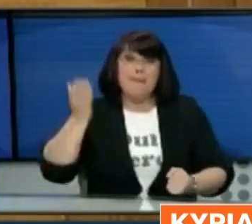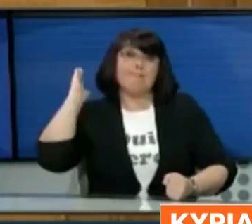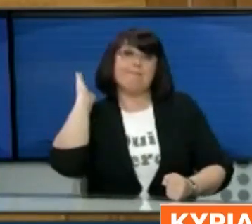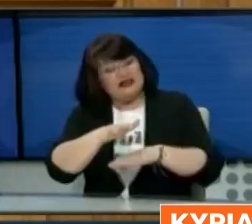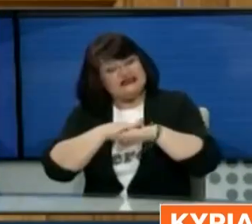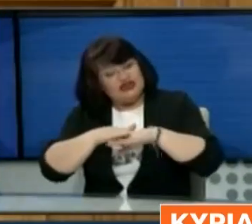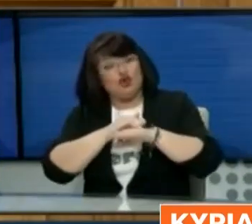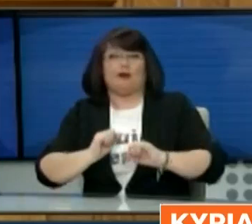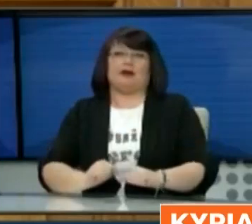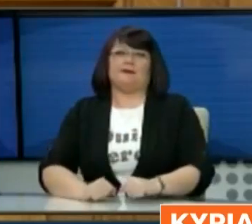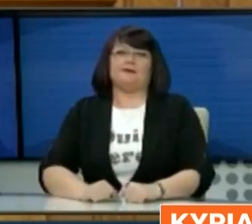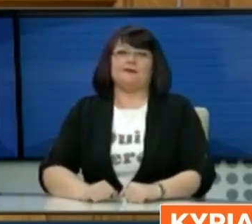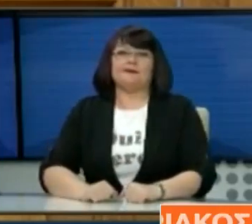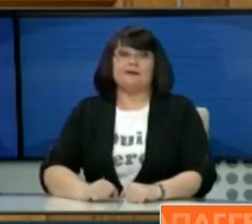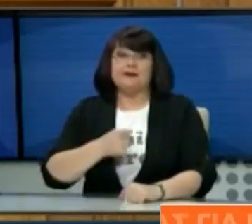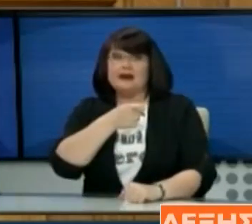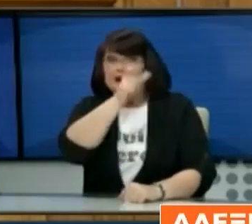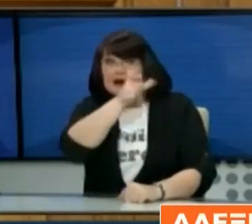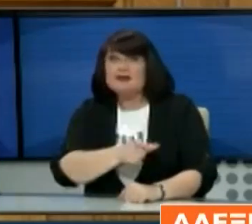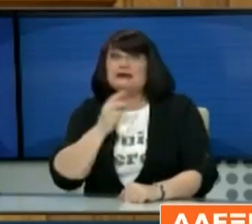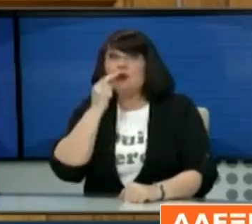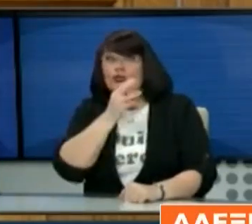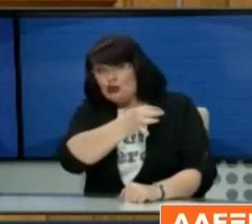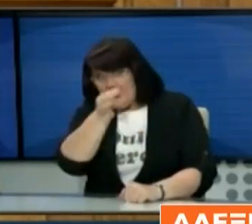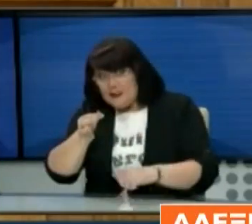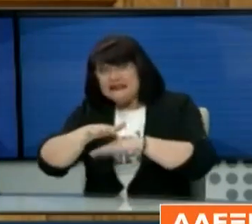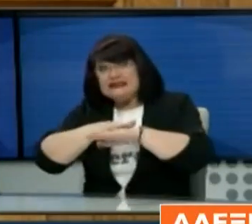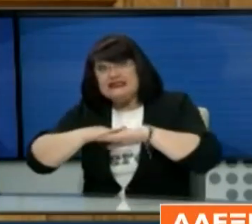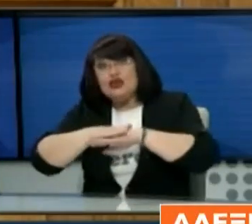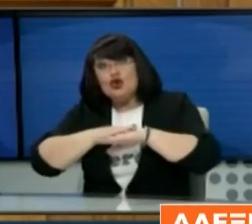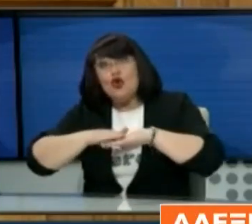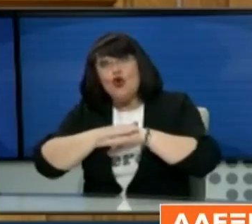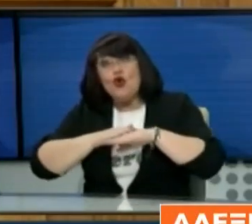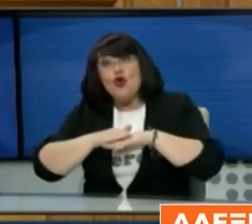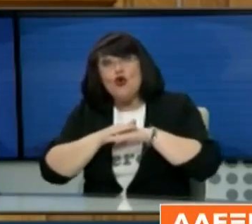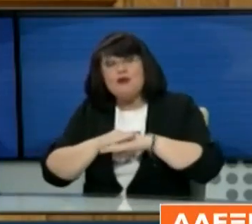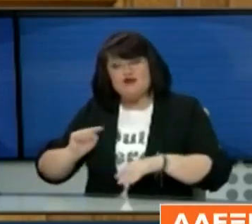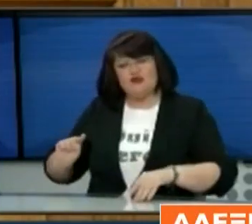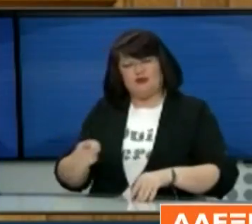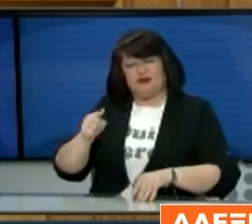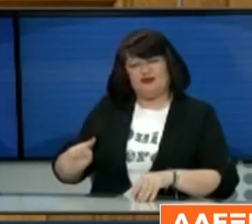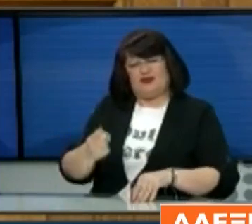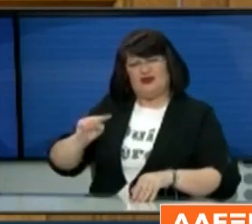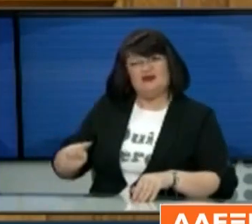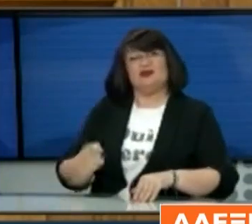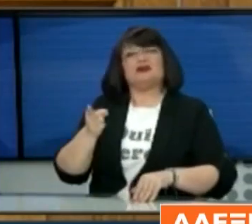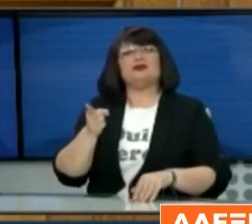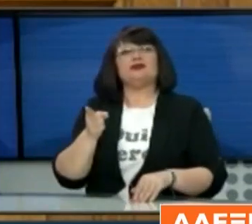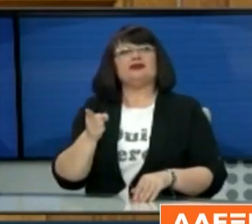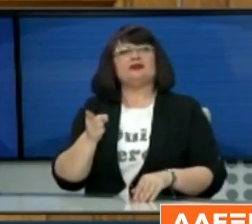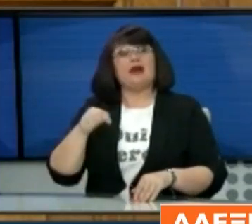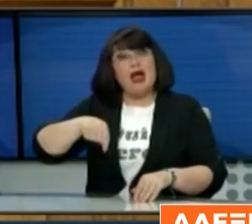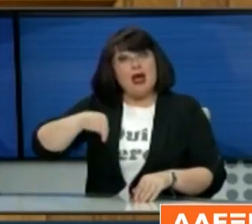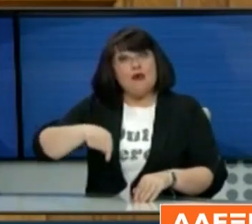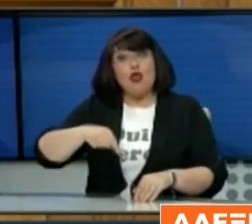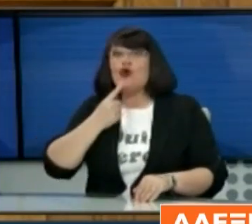είναι γεγονός. Εσείς θα ζητήσετε μια συγγνώμη από όλους αυτούς που στοχοποιήσατε. Από αυτούς που από αυτό εδώ το